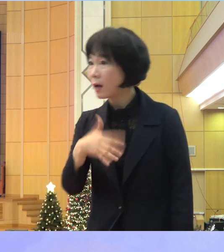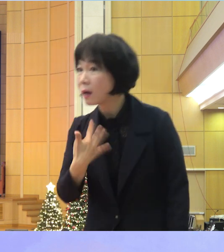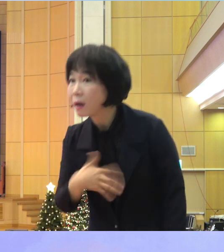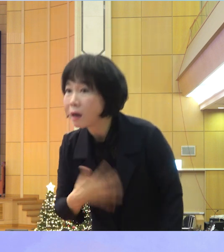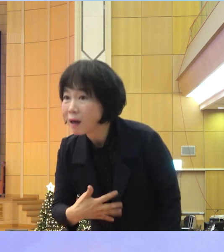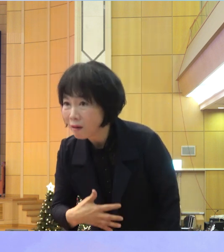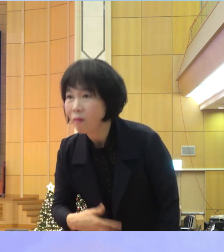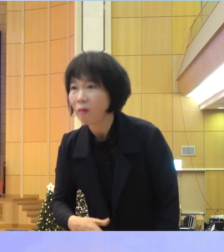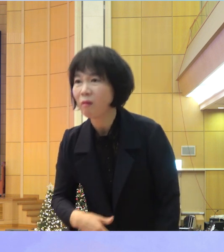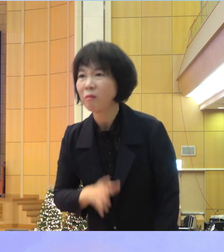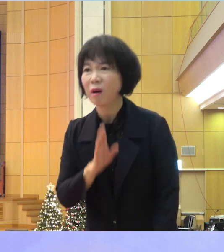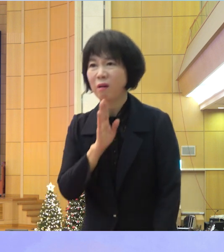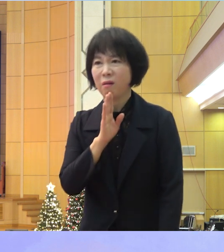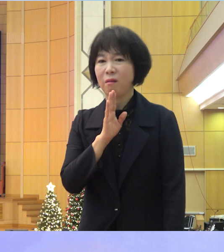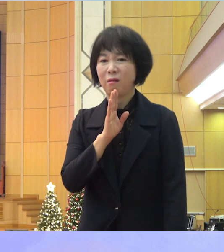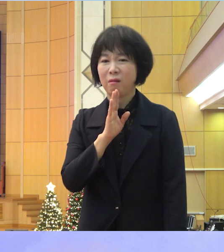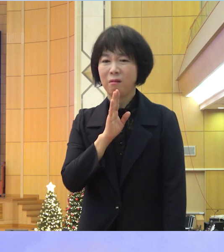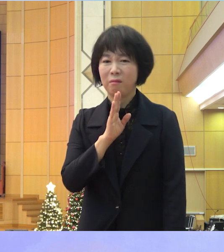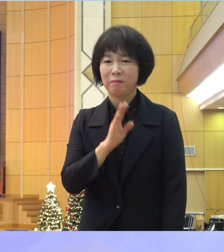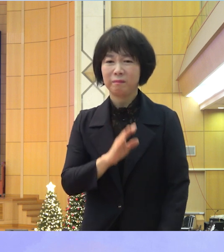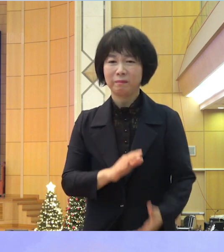왔다가 흙으로 돌아가지만